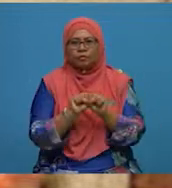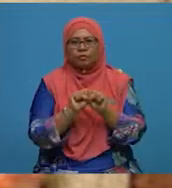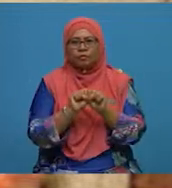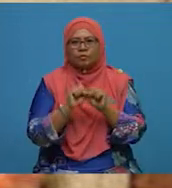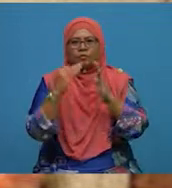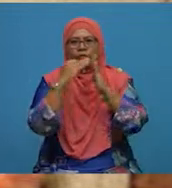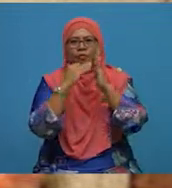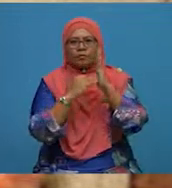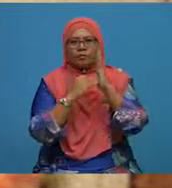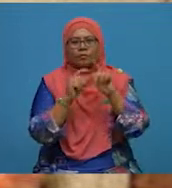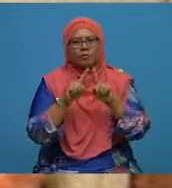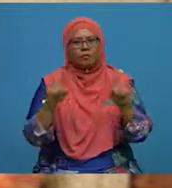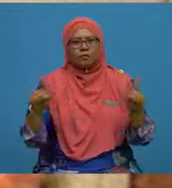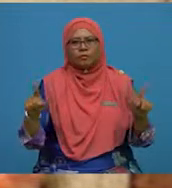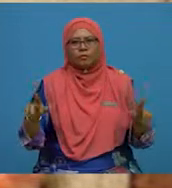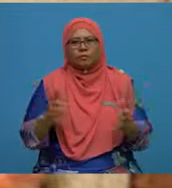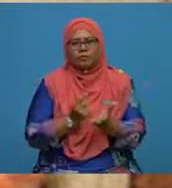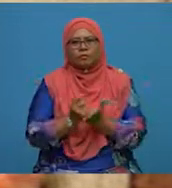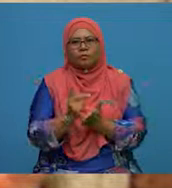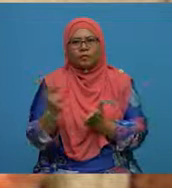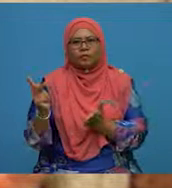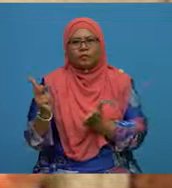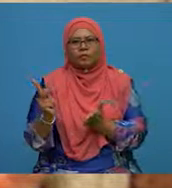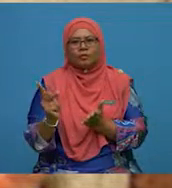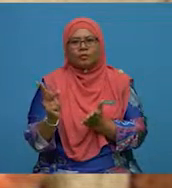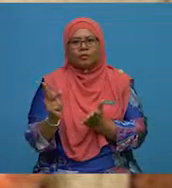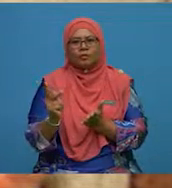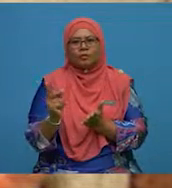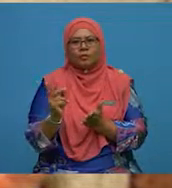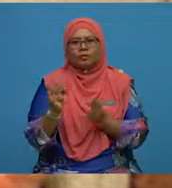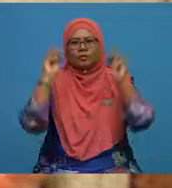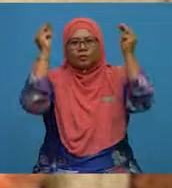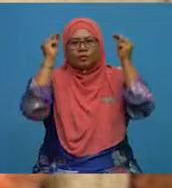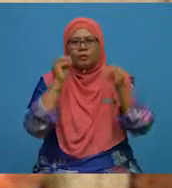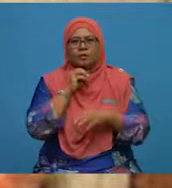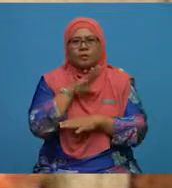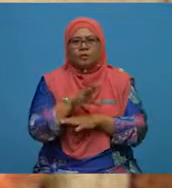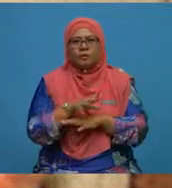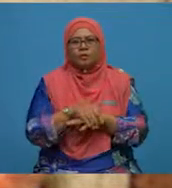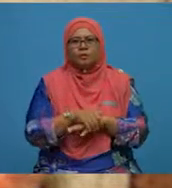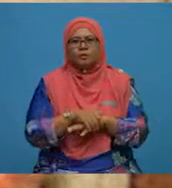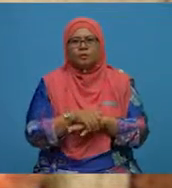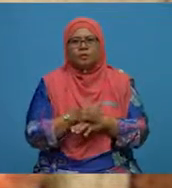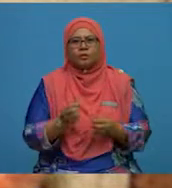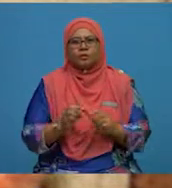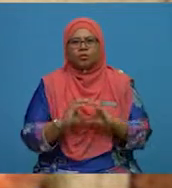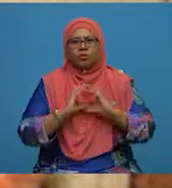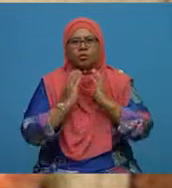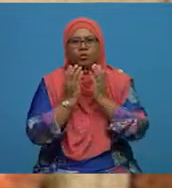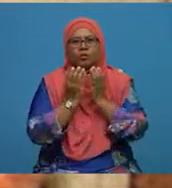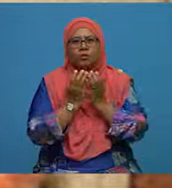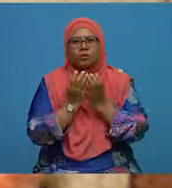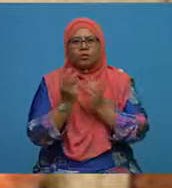tidak ditunaikan. Malah, majlis penasihat yang ditubuhkan di peringkat